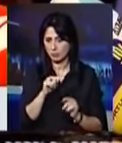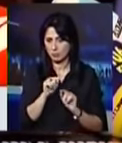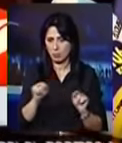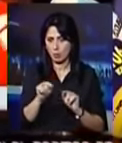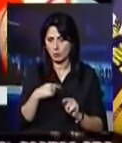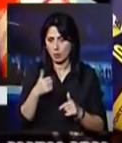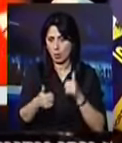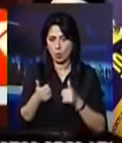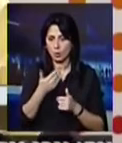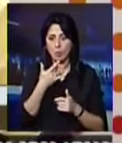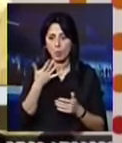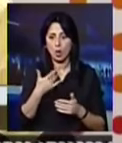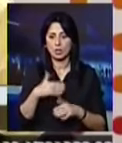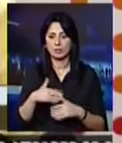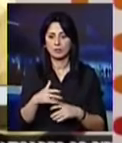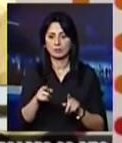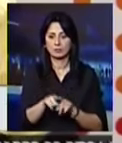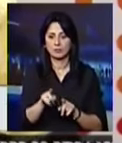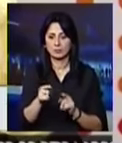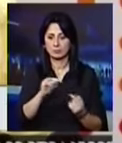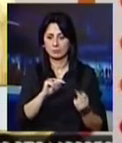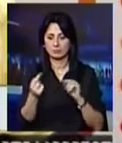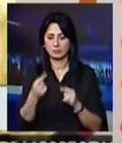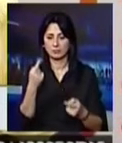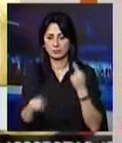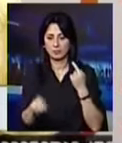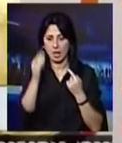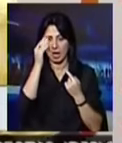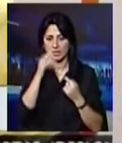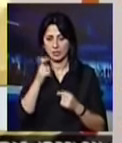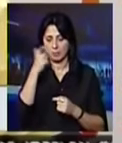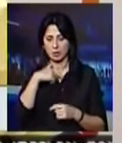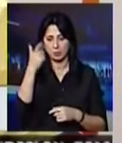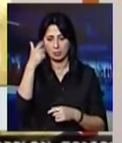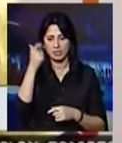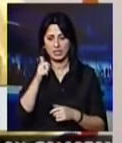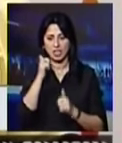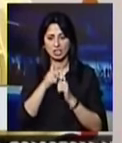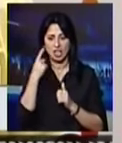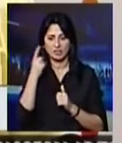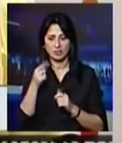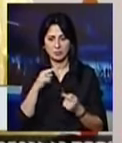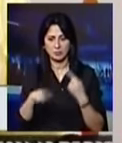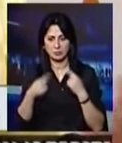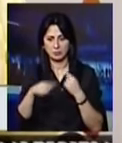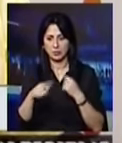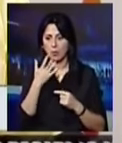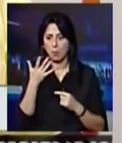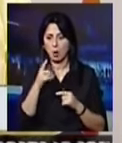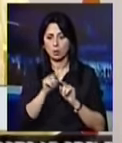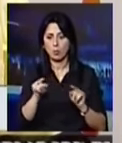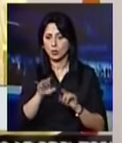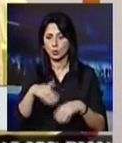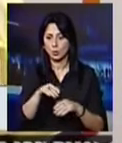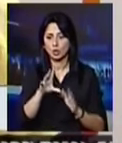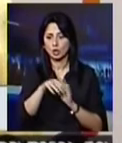ვარ მათი კონკურენტი, მე არ ვარ პოლიტიკაში. ორიგი უთერთ გამომრიცხავი მოსაზრებაა ბატონ ბიძინასთან, რომელიც ხშირად გვესმის. თუ პოლიტიკურ ოპონირებაში